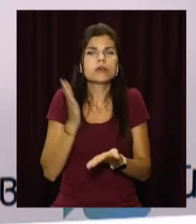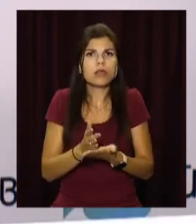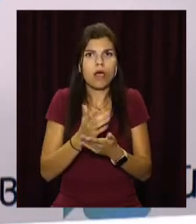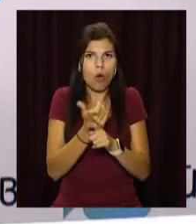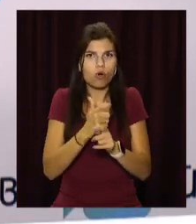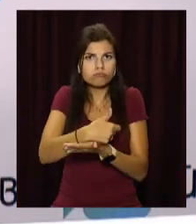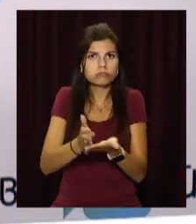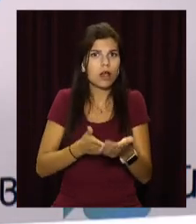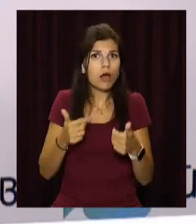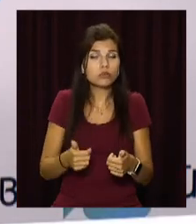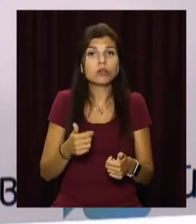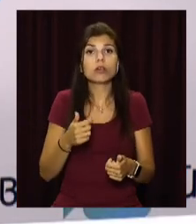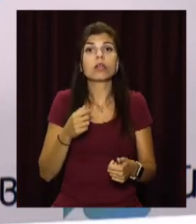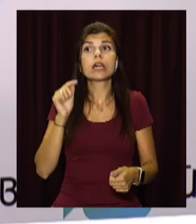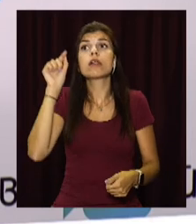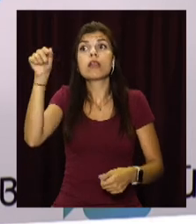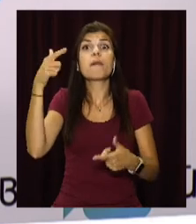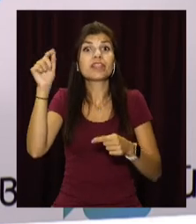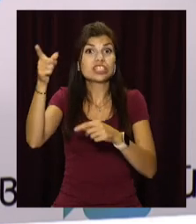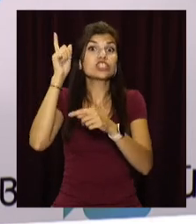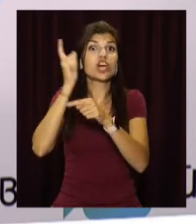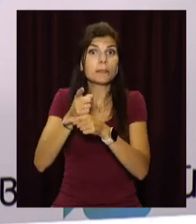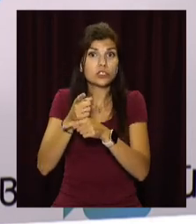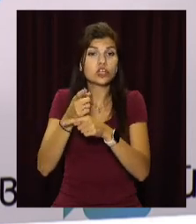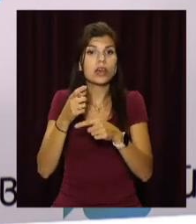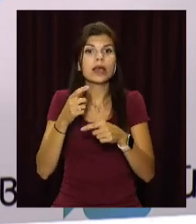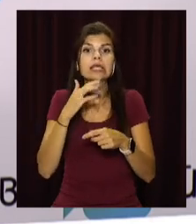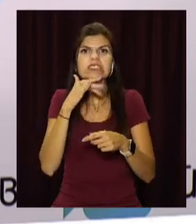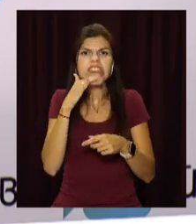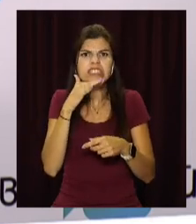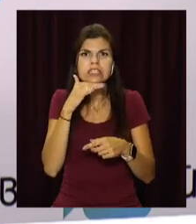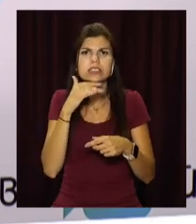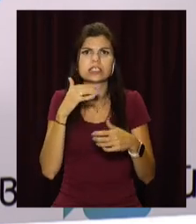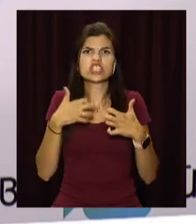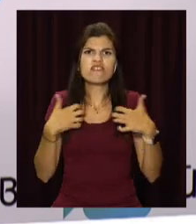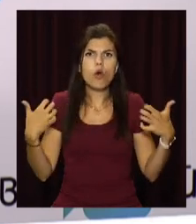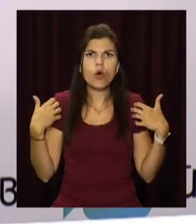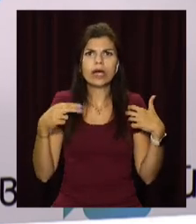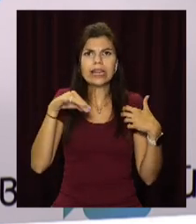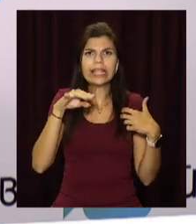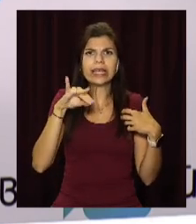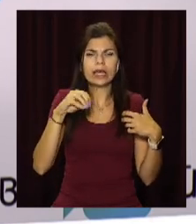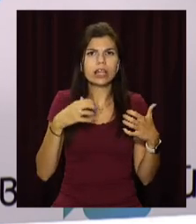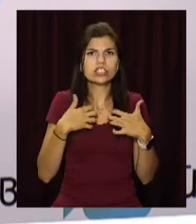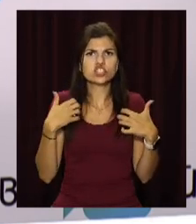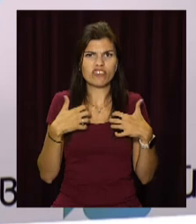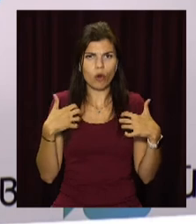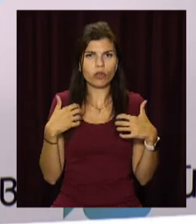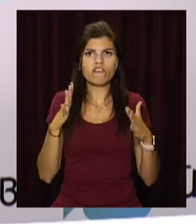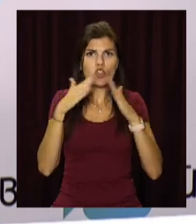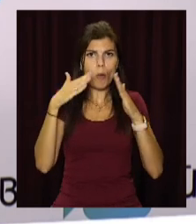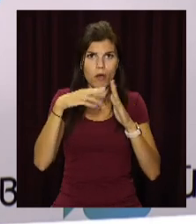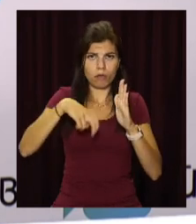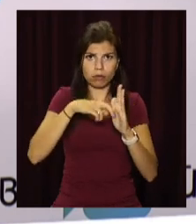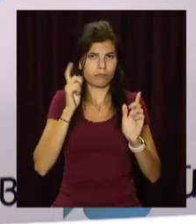И там, где запрещено содержание диких животных в домашних условиях, там есть службы и есть,